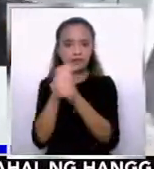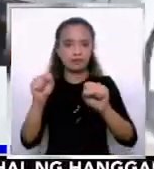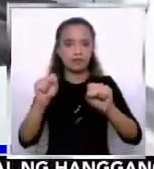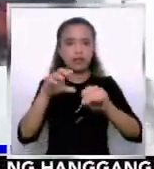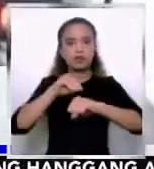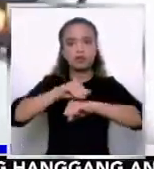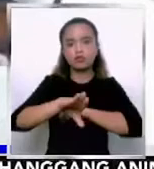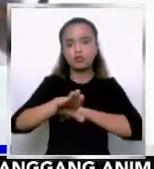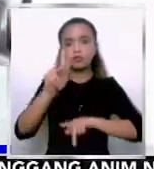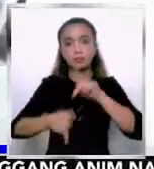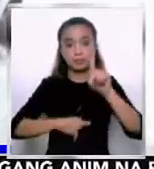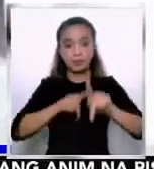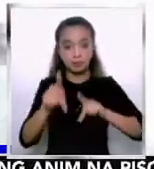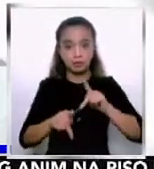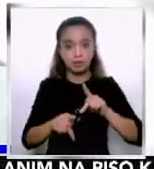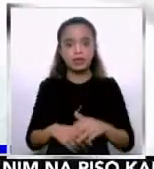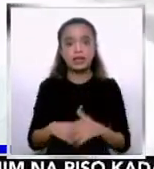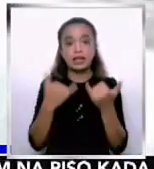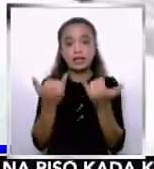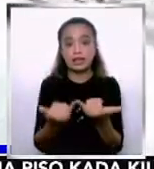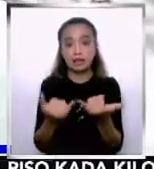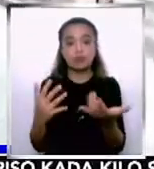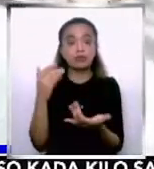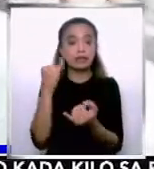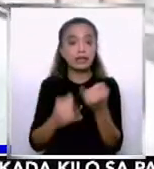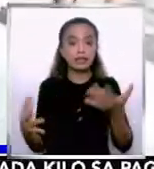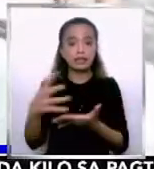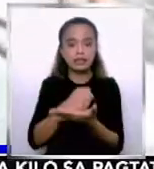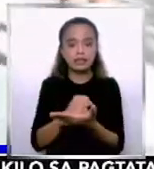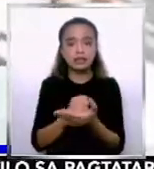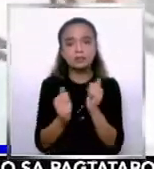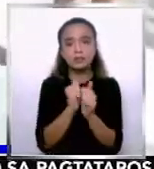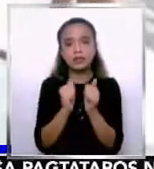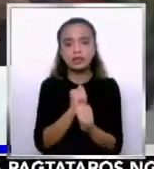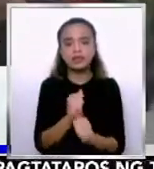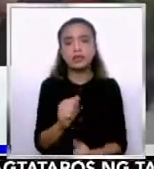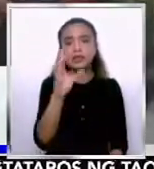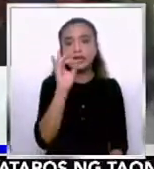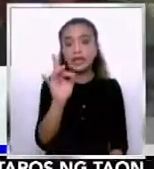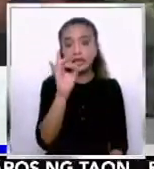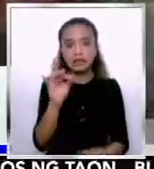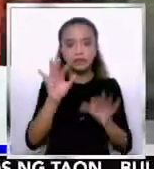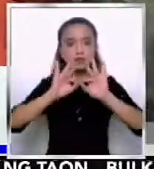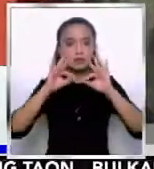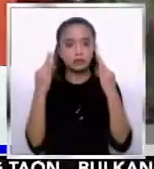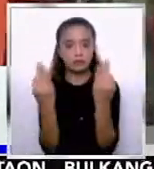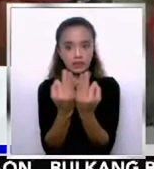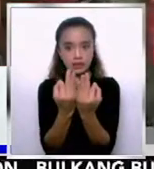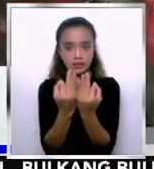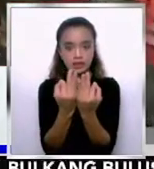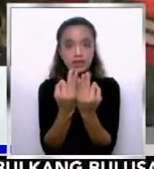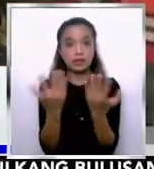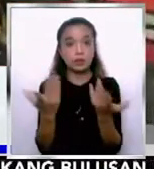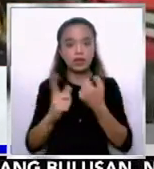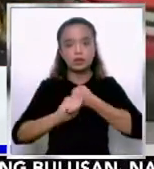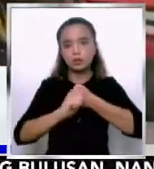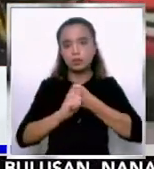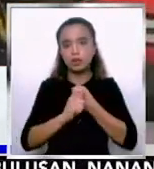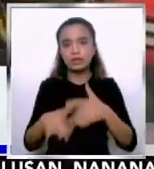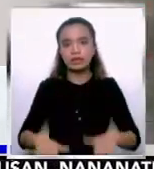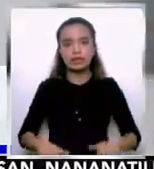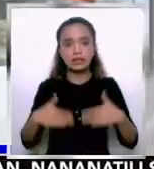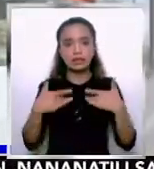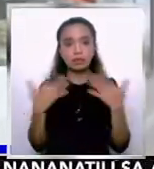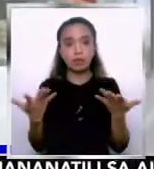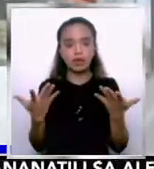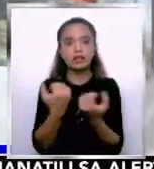tala, pumalo na sa mahigit 200 katao o katumbas ng mahigit 80 pamilya ang pansamantalang nananatili ngayon sa Huban Evacuation